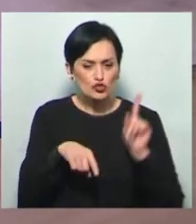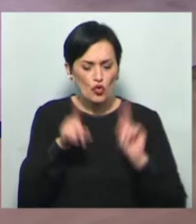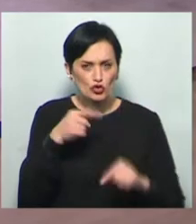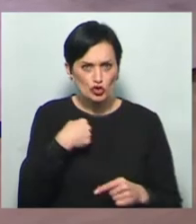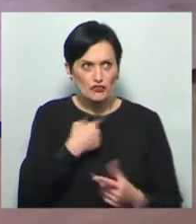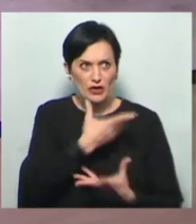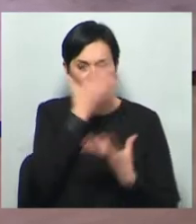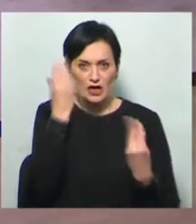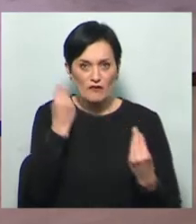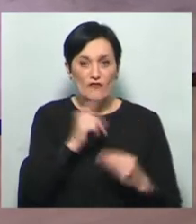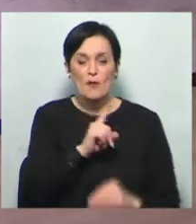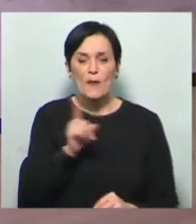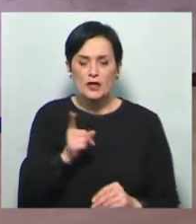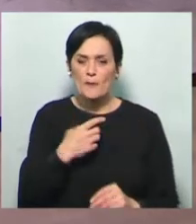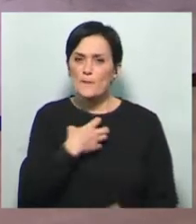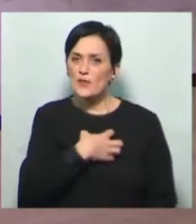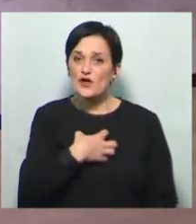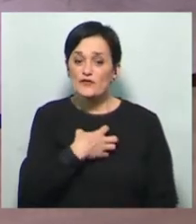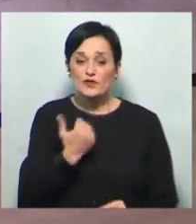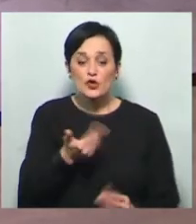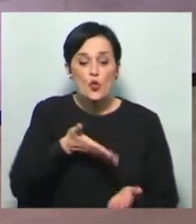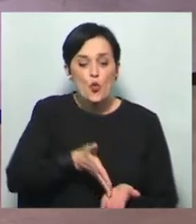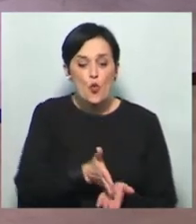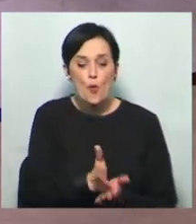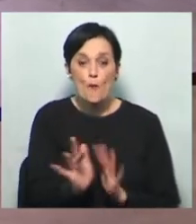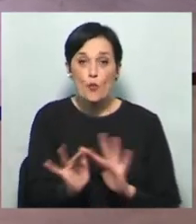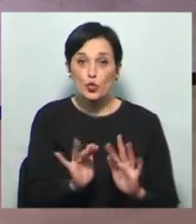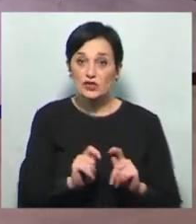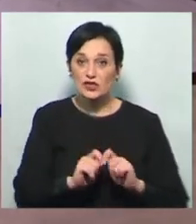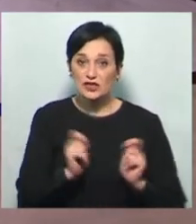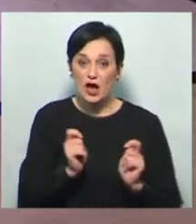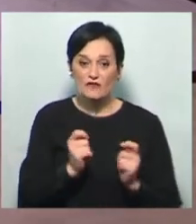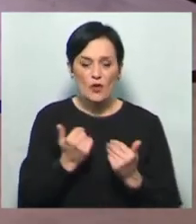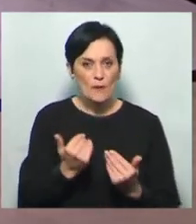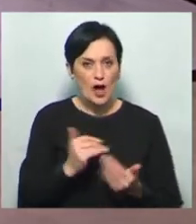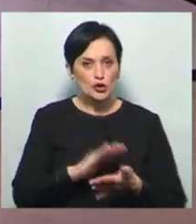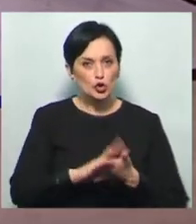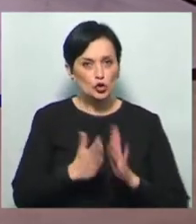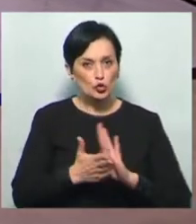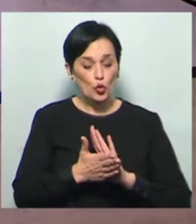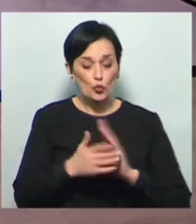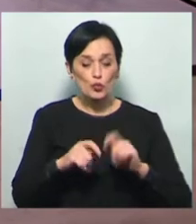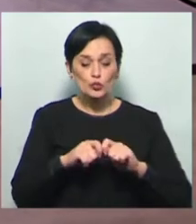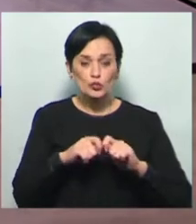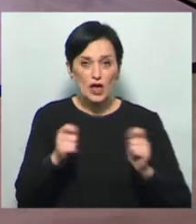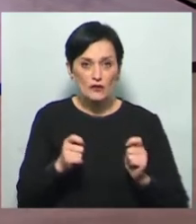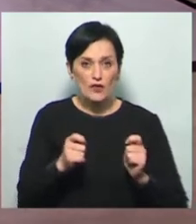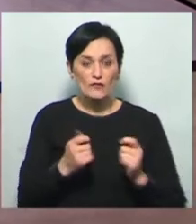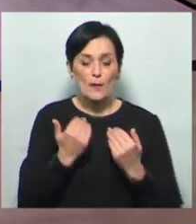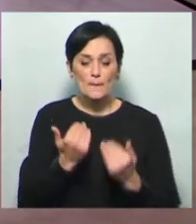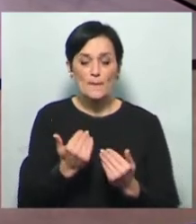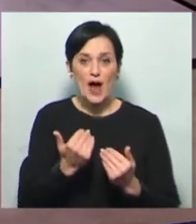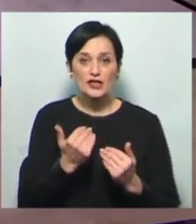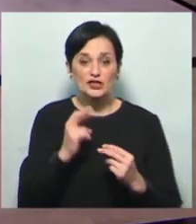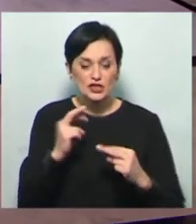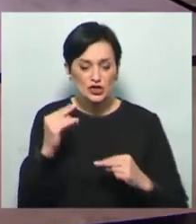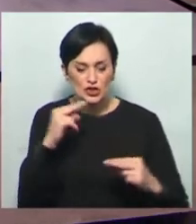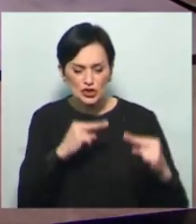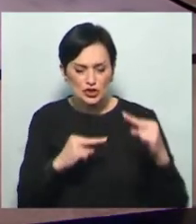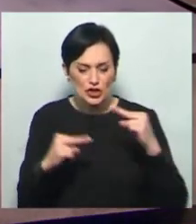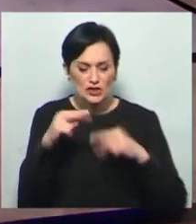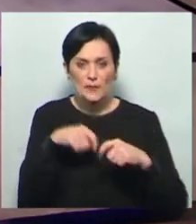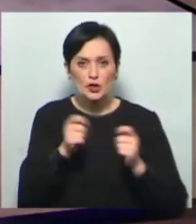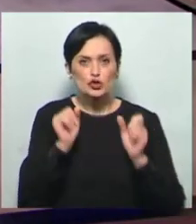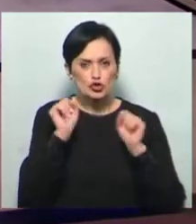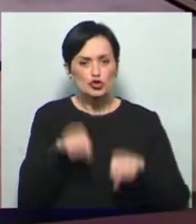მაგრამ მნიშვნელოვანია მათი ფუნქციის დარღვევა, მათი მდგომარეობის დარღვევა, მათი შენების დარღვევა. შეიძლება